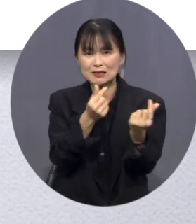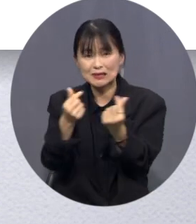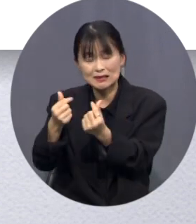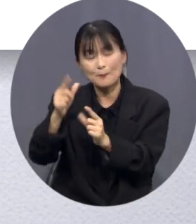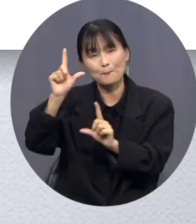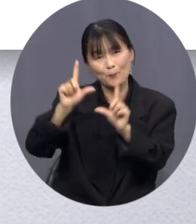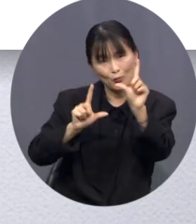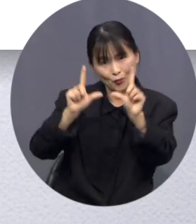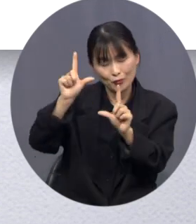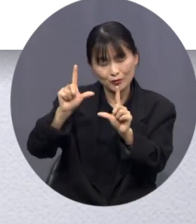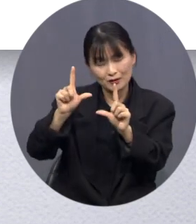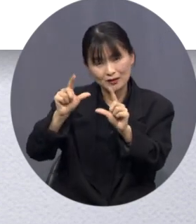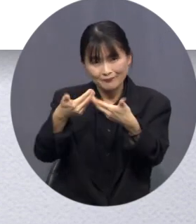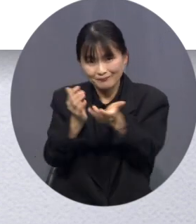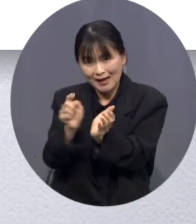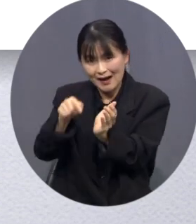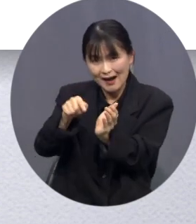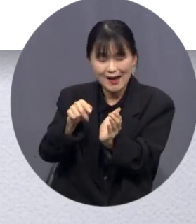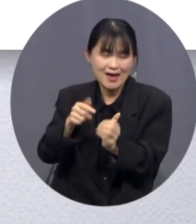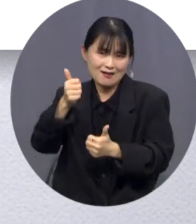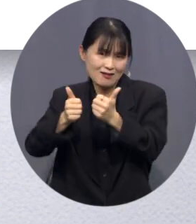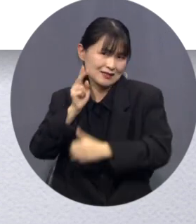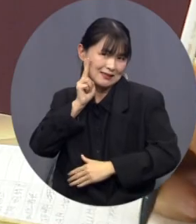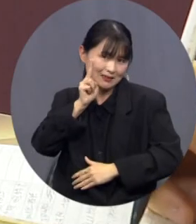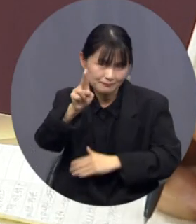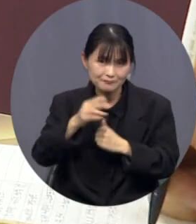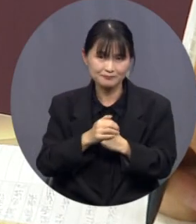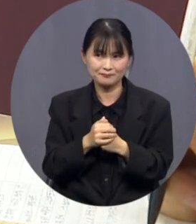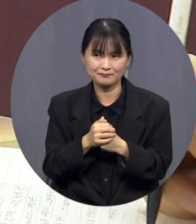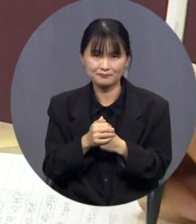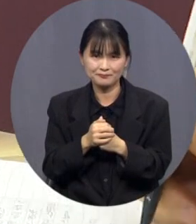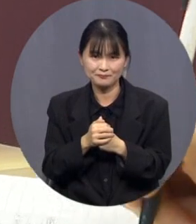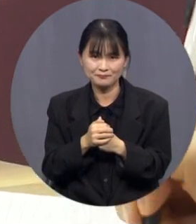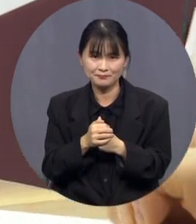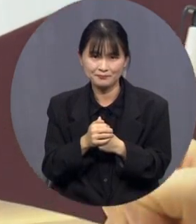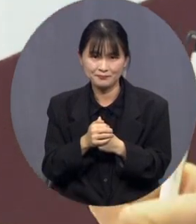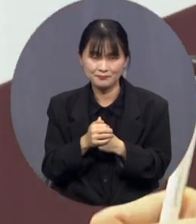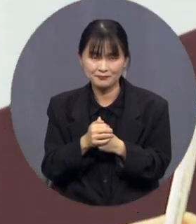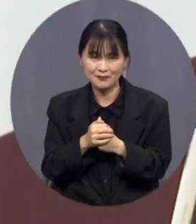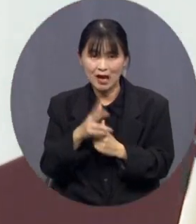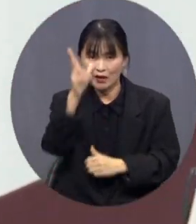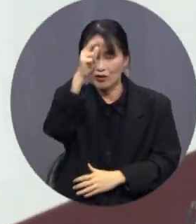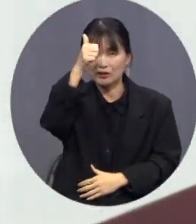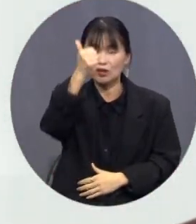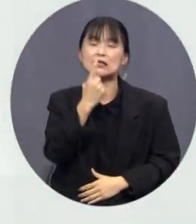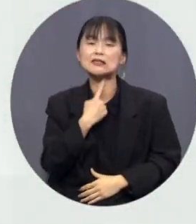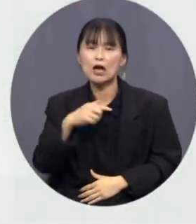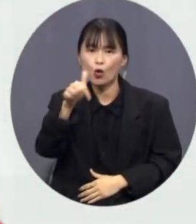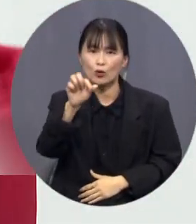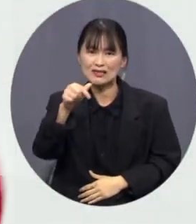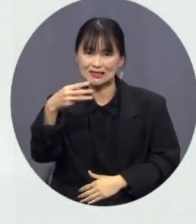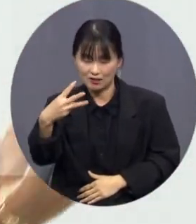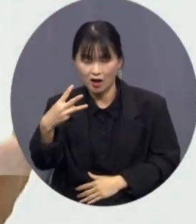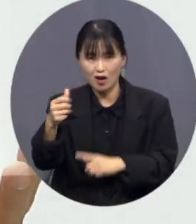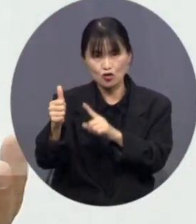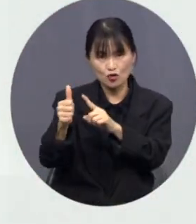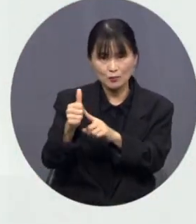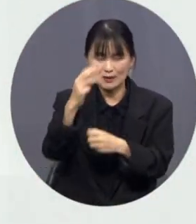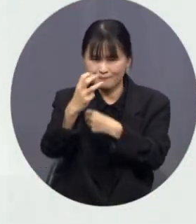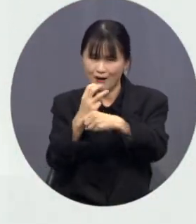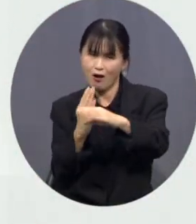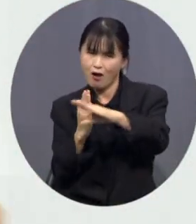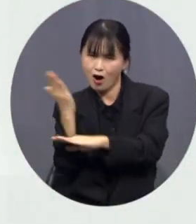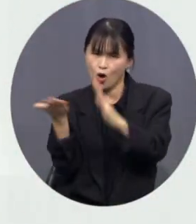보일 정도로 당내 경쟁은 더 치열했습니다 제주 경찰청장을 지낸 고기철 예비 후보는 30년